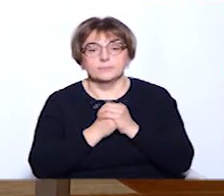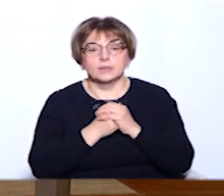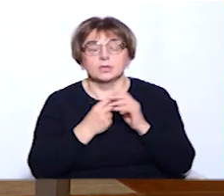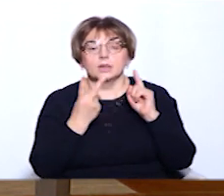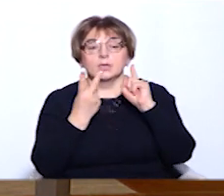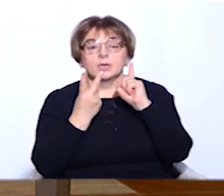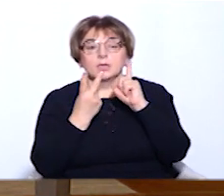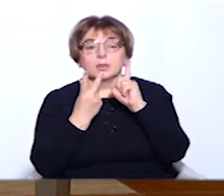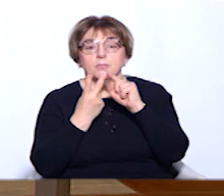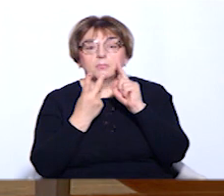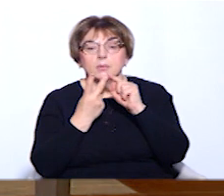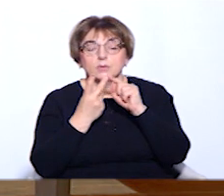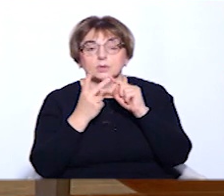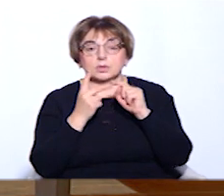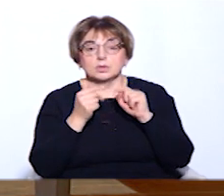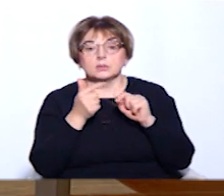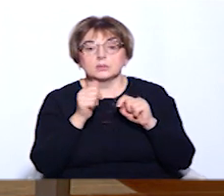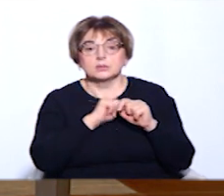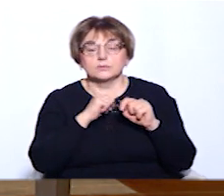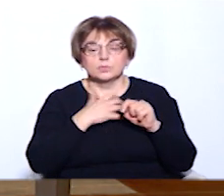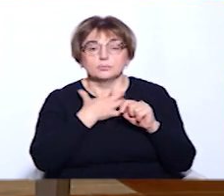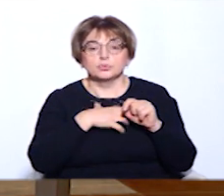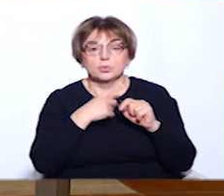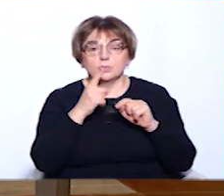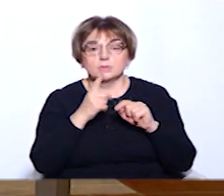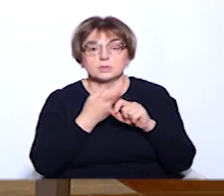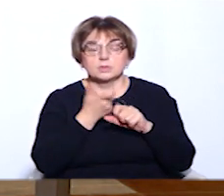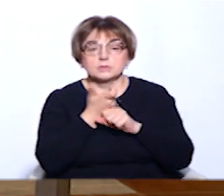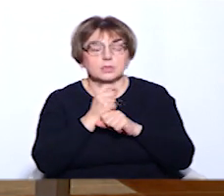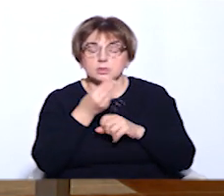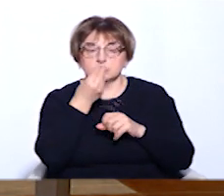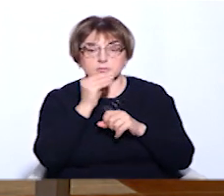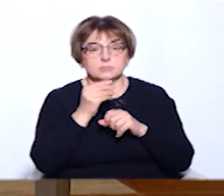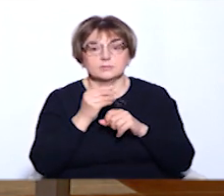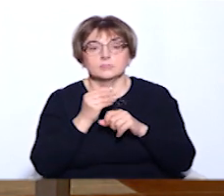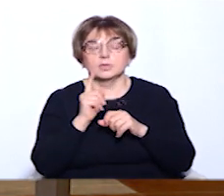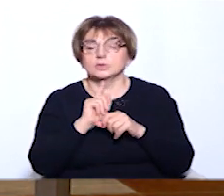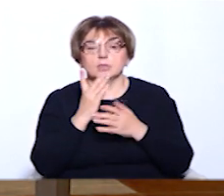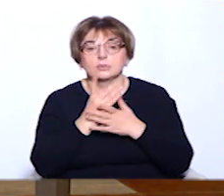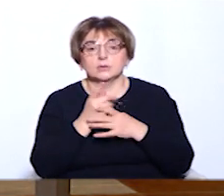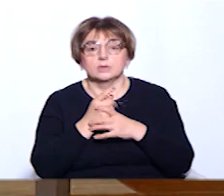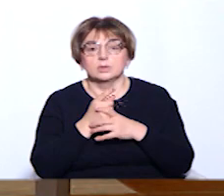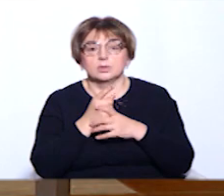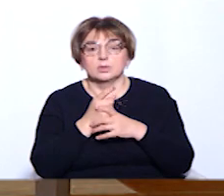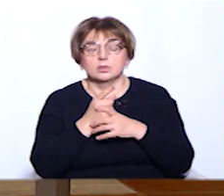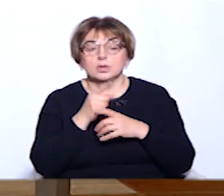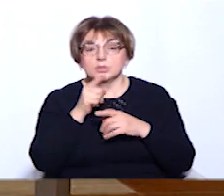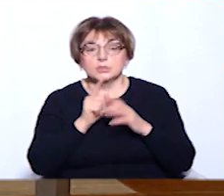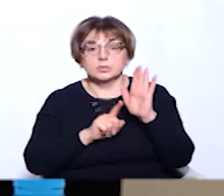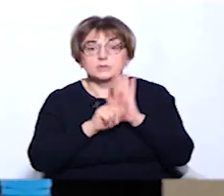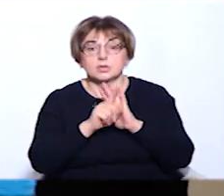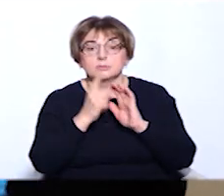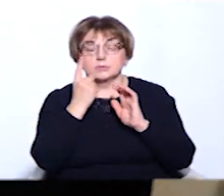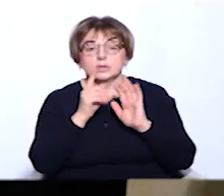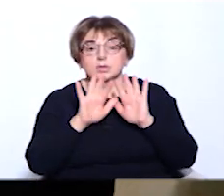მეორე თვისება, რის გამოც ნახშირბადი არის ესეთი უნიკალური, არის ის, რომ ის წარმოქმნის არა მარტო ერთ